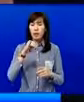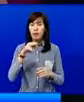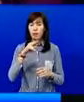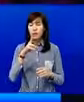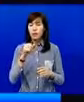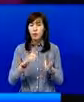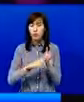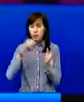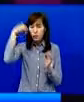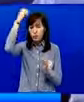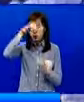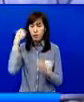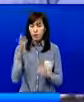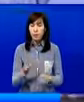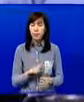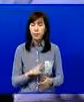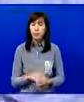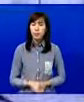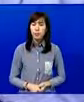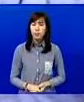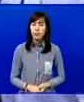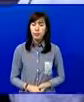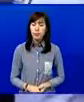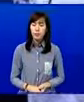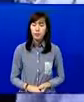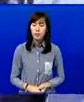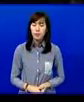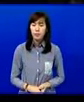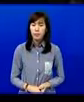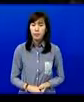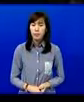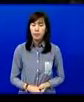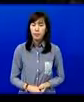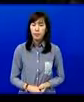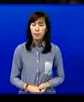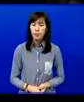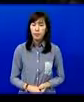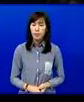7 жаста болатын. Ақмарал Көпжасарова, Мұқа Мұратұлы, оңтүстік ақпарат.